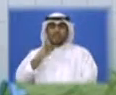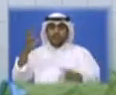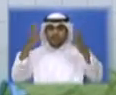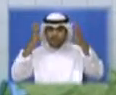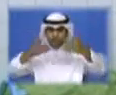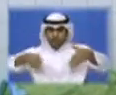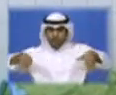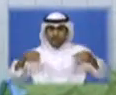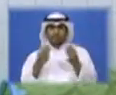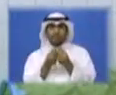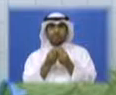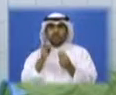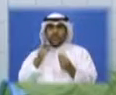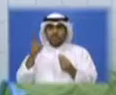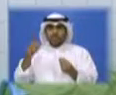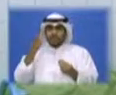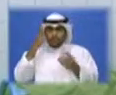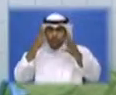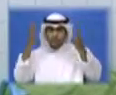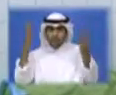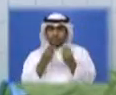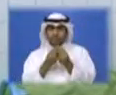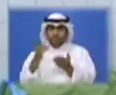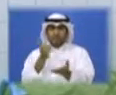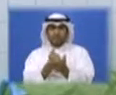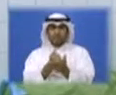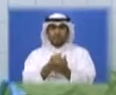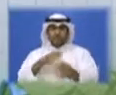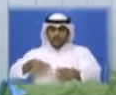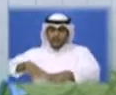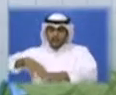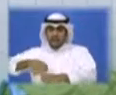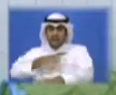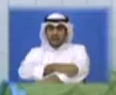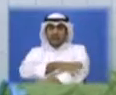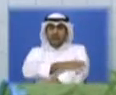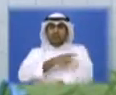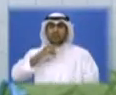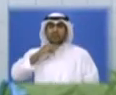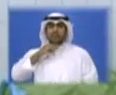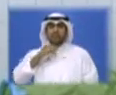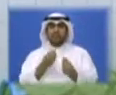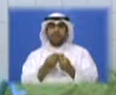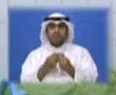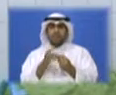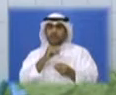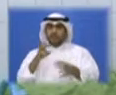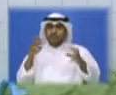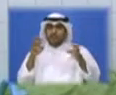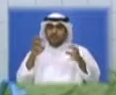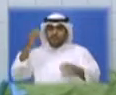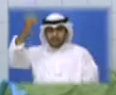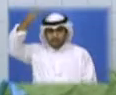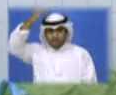نوعية وتخصصية ذات العلاقة بالعلاج الطبيعي والحالات المصابة بالشلل